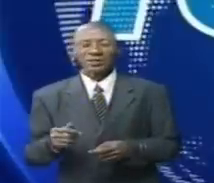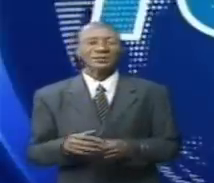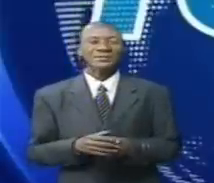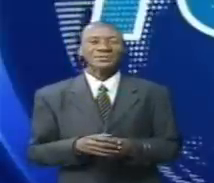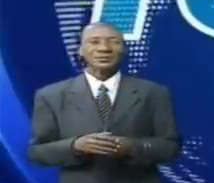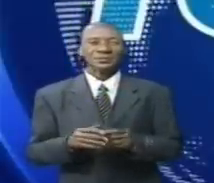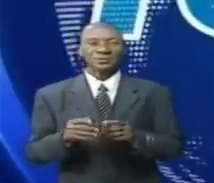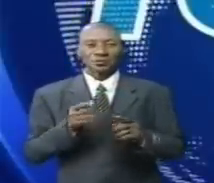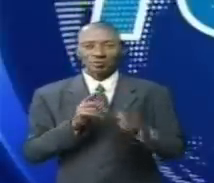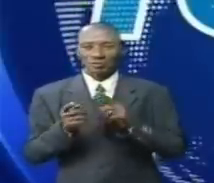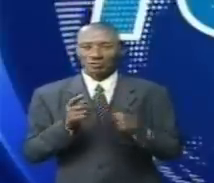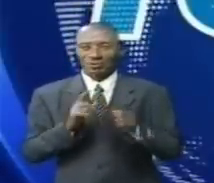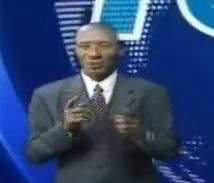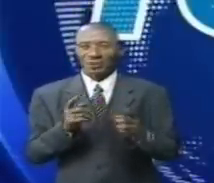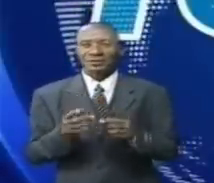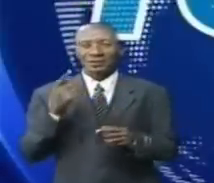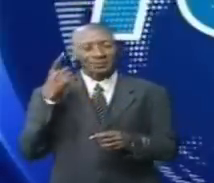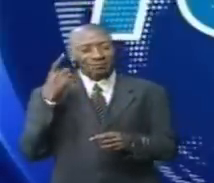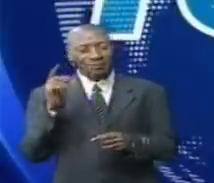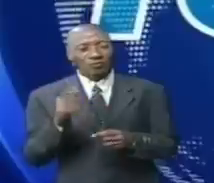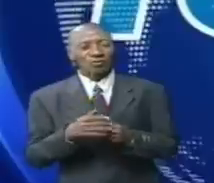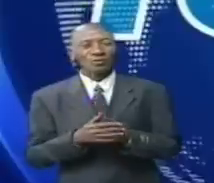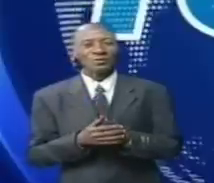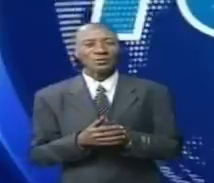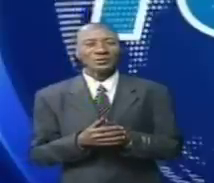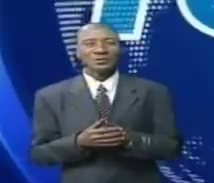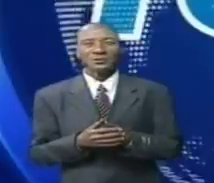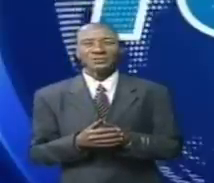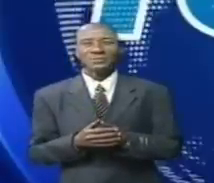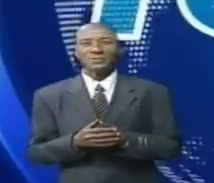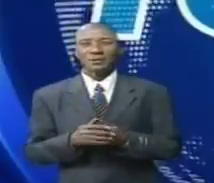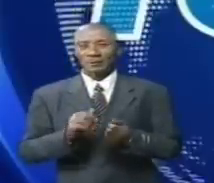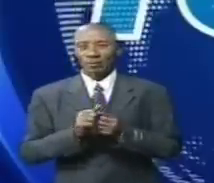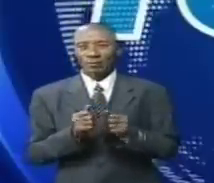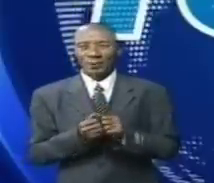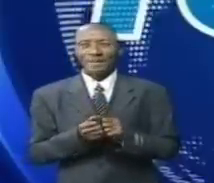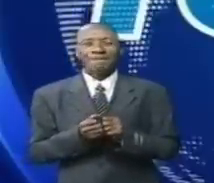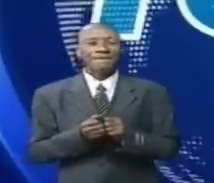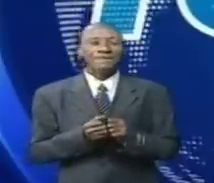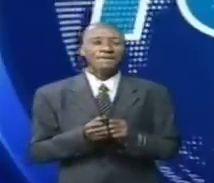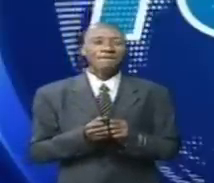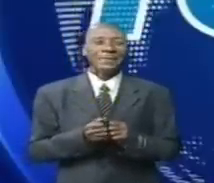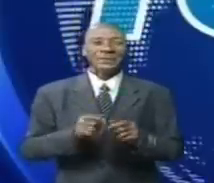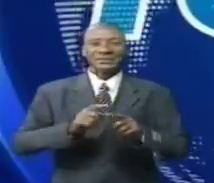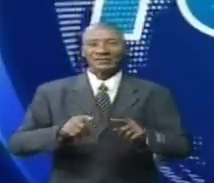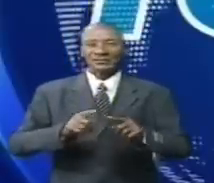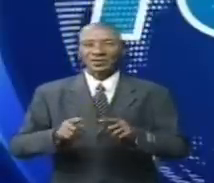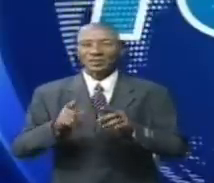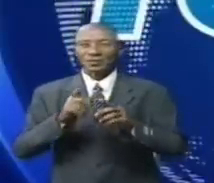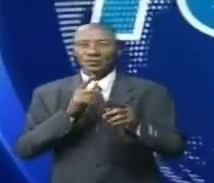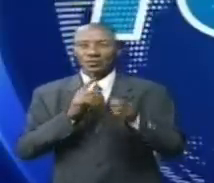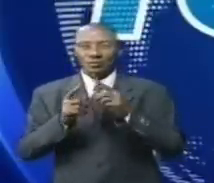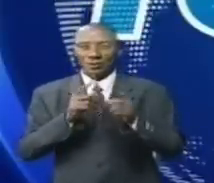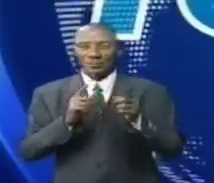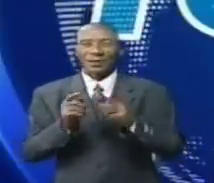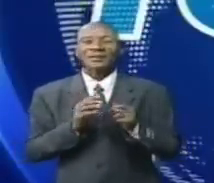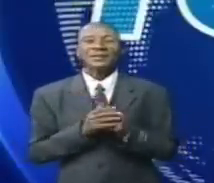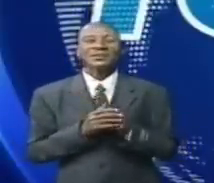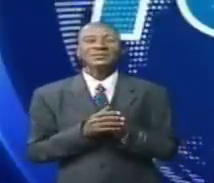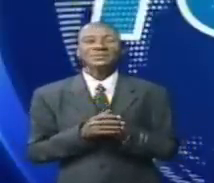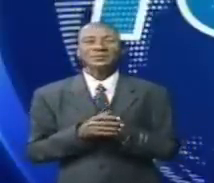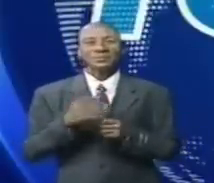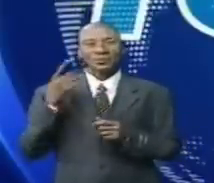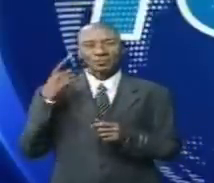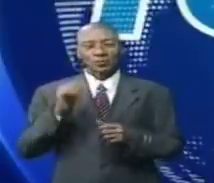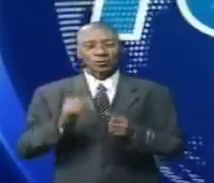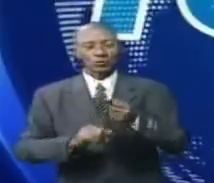de prévenir les conflits et de lutter contre toute forme de message allant dans le sens de séparer les Congolais. C'est ce qu'on